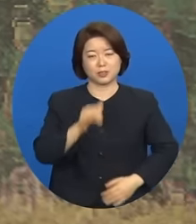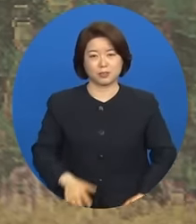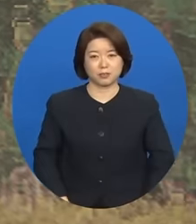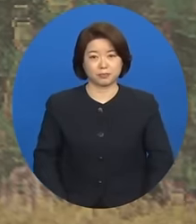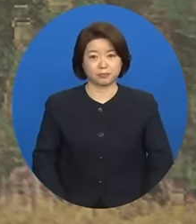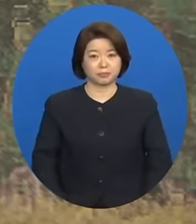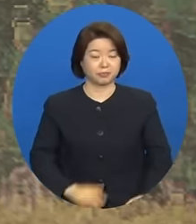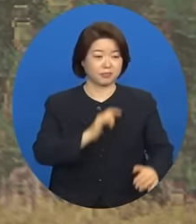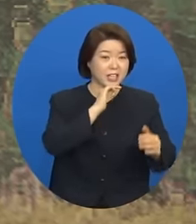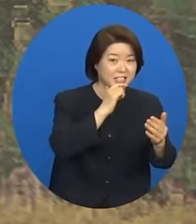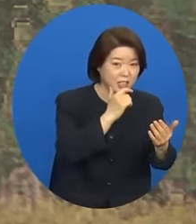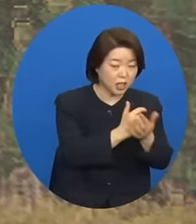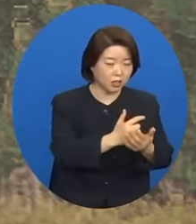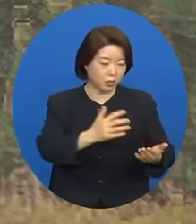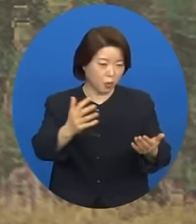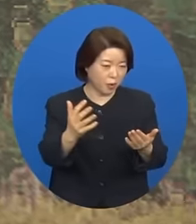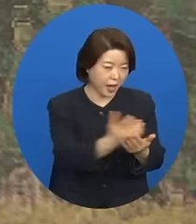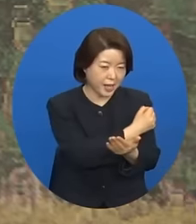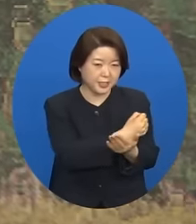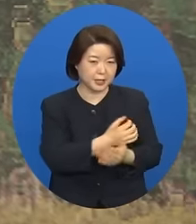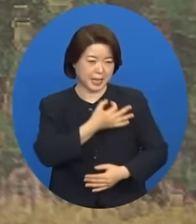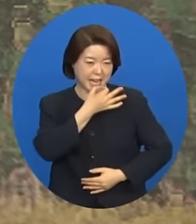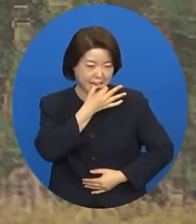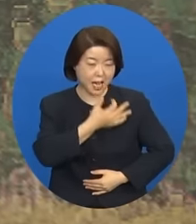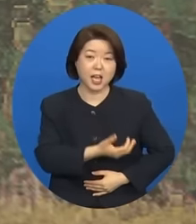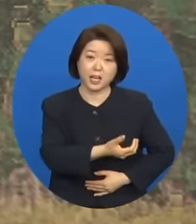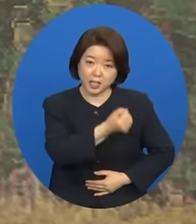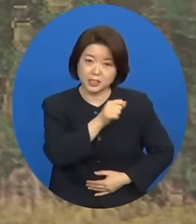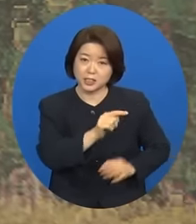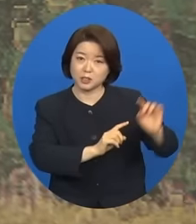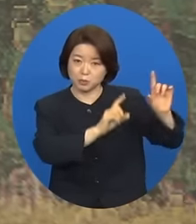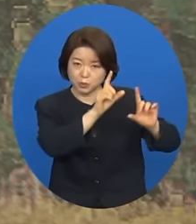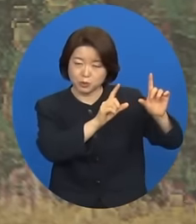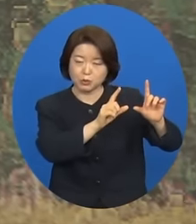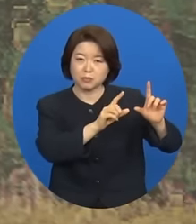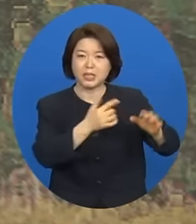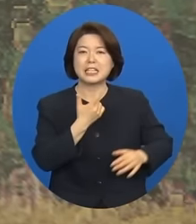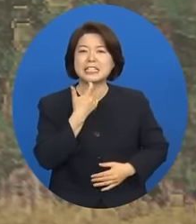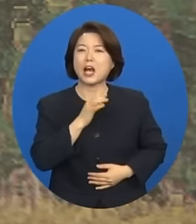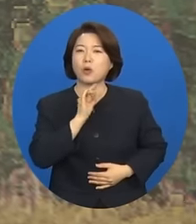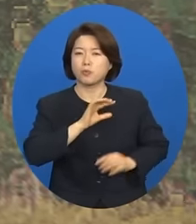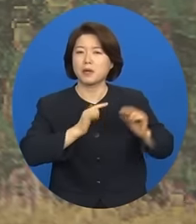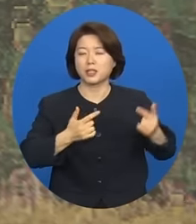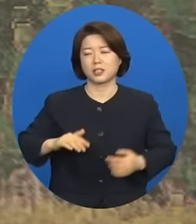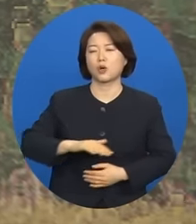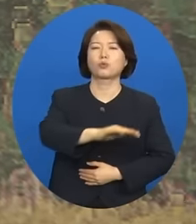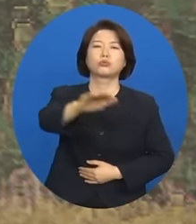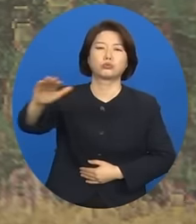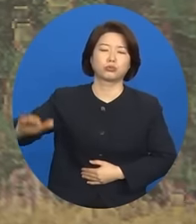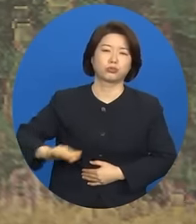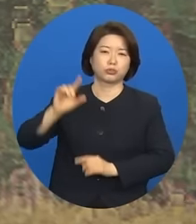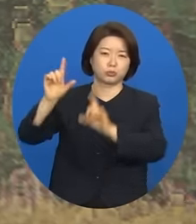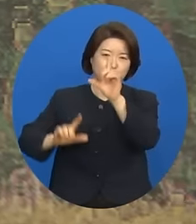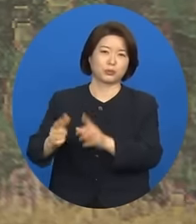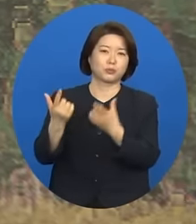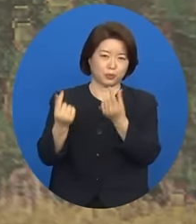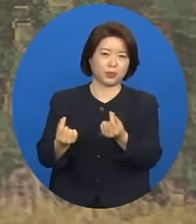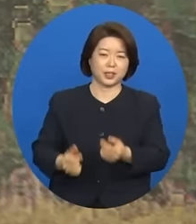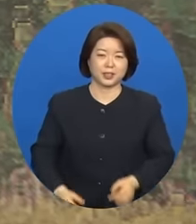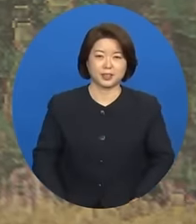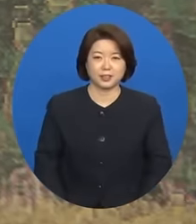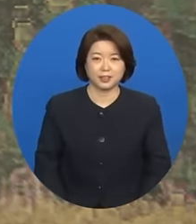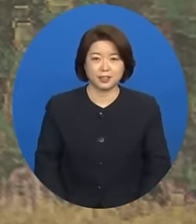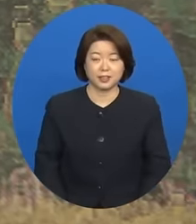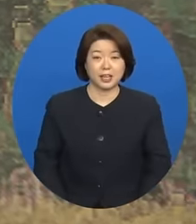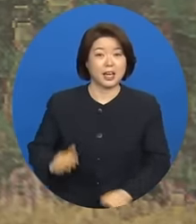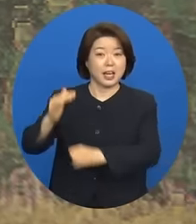갈취하고 탐내는 모습은요 야곱만이 아니고 바로 우리의 모습이기 때문에 그렇습니다. 그래서 하나님은